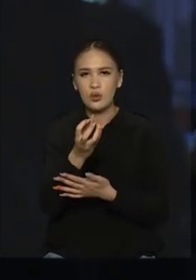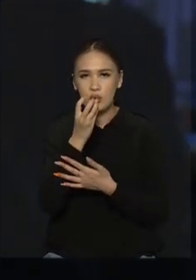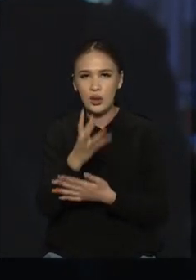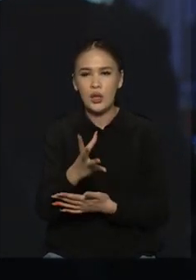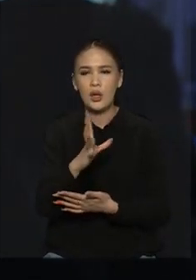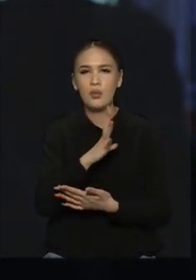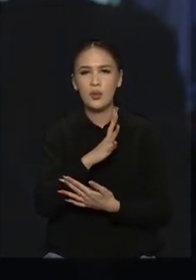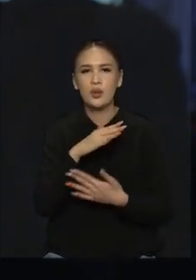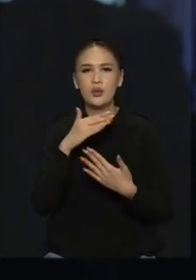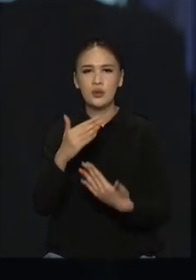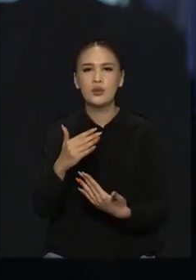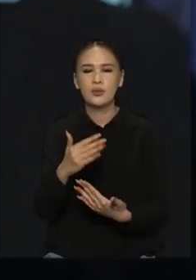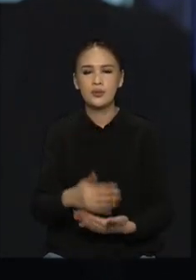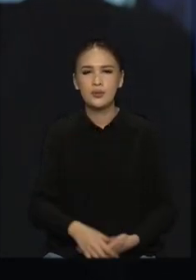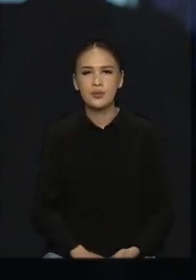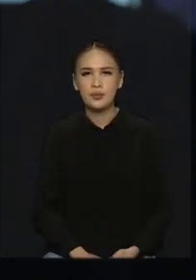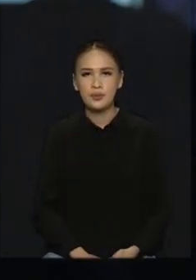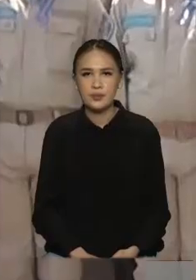ақын рухына тағзым етті.